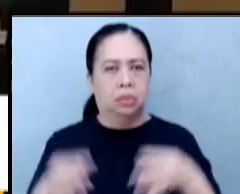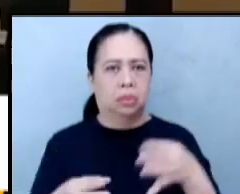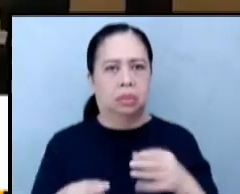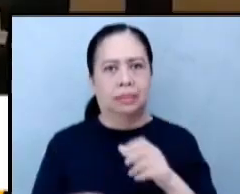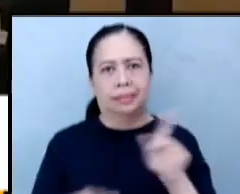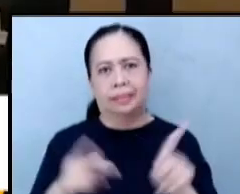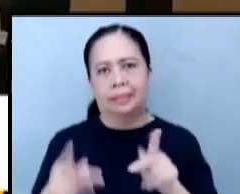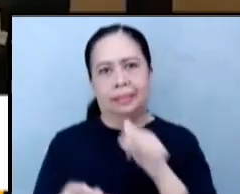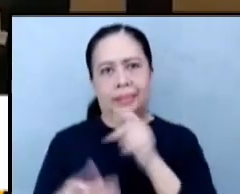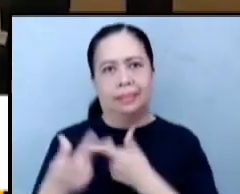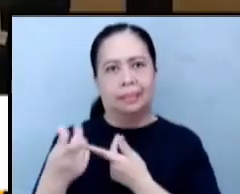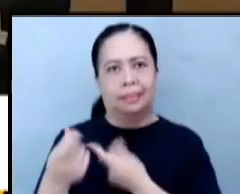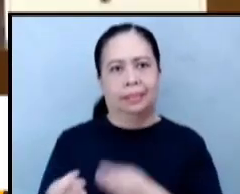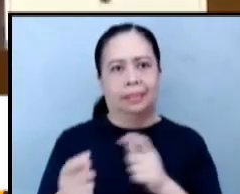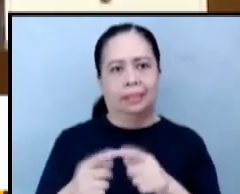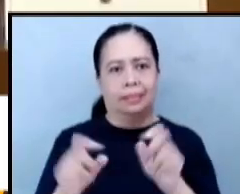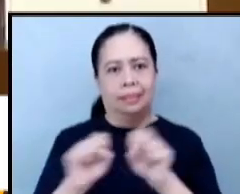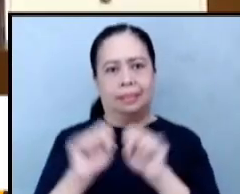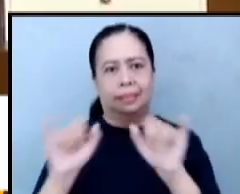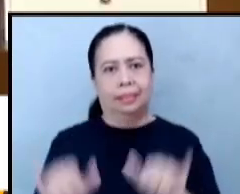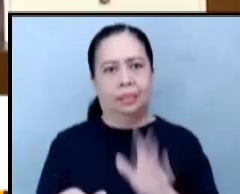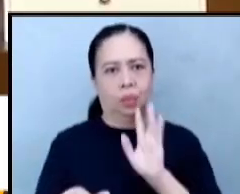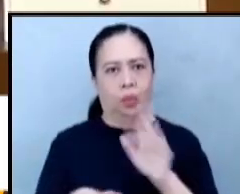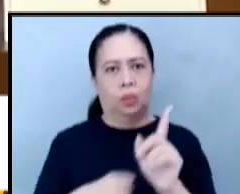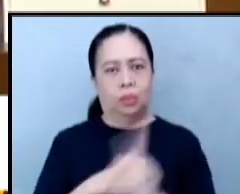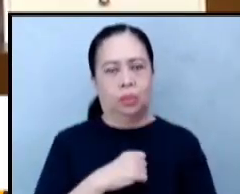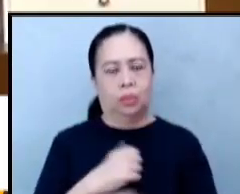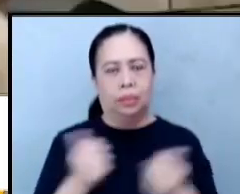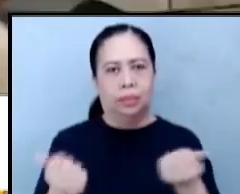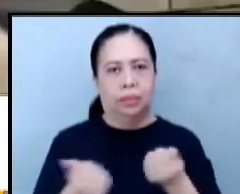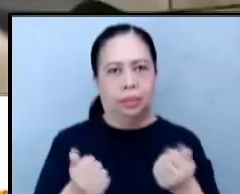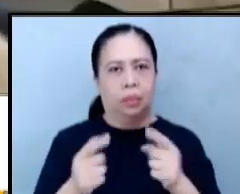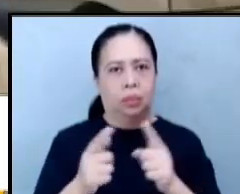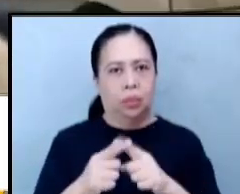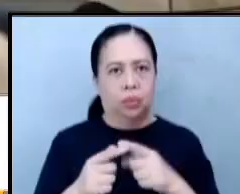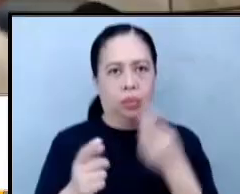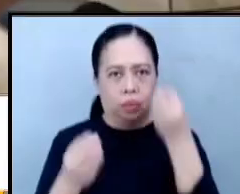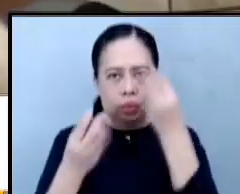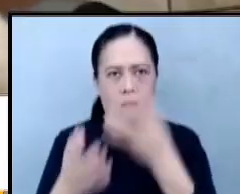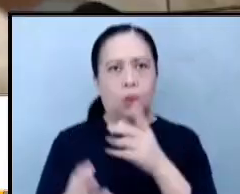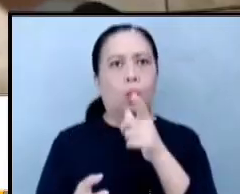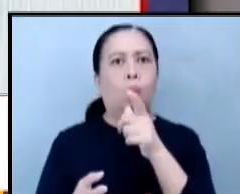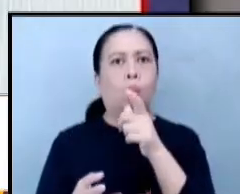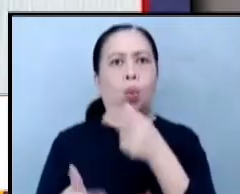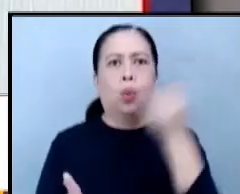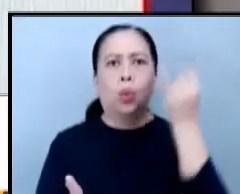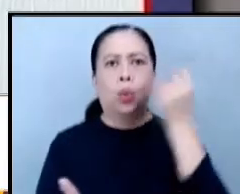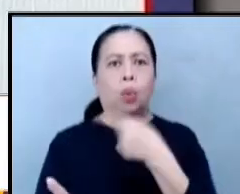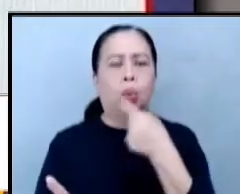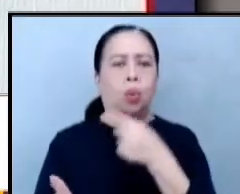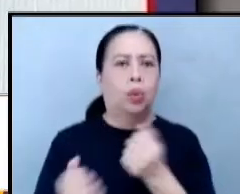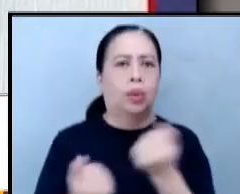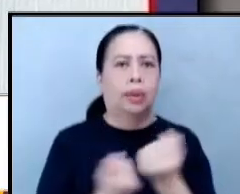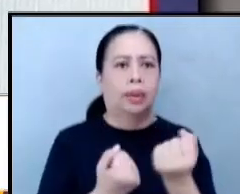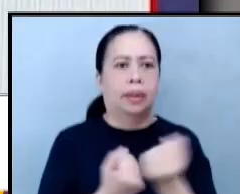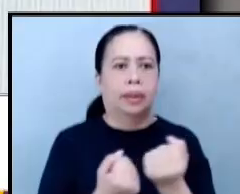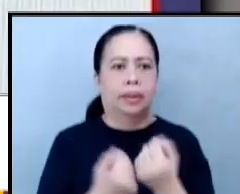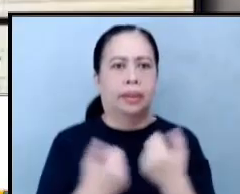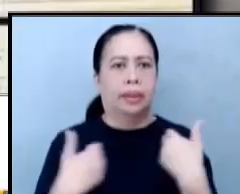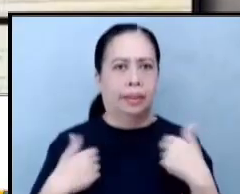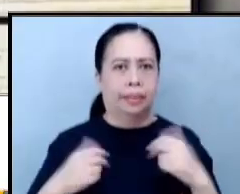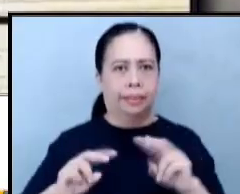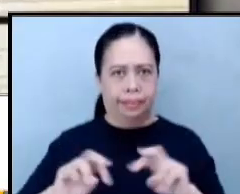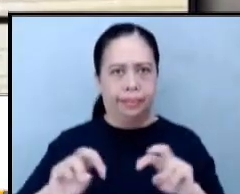sistema. Mauobligaan niya ang administrasyon na i-expose ang mga nasa likod ng pag-alis ni Guo. Nariyanaan niya ang imbestigasyon at ang